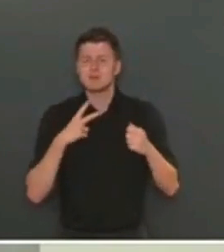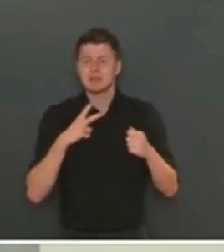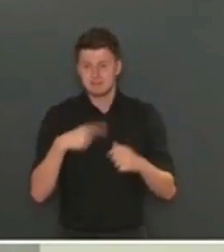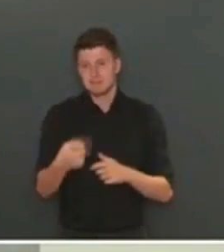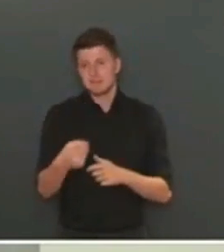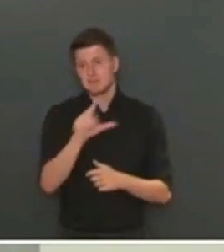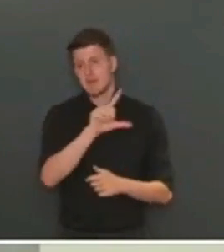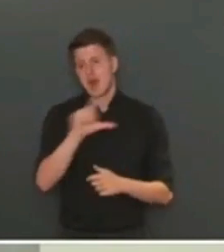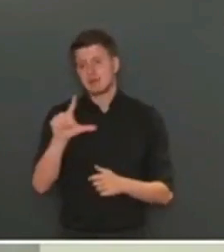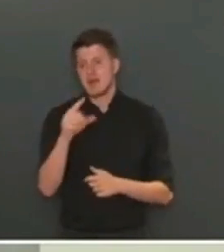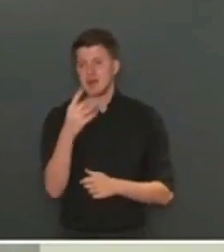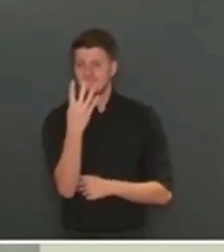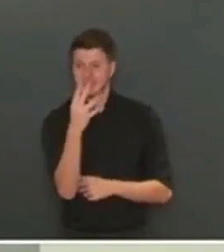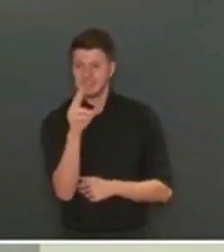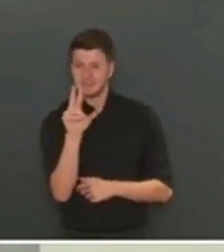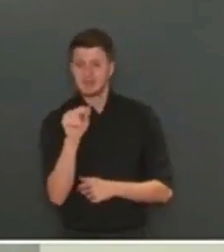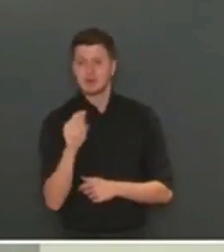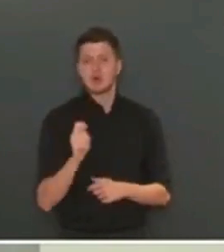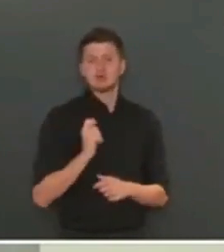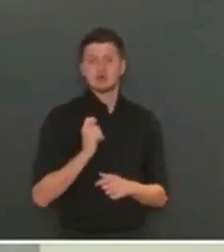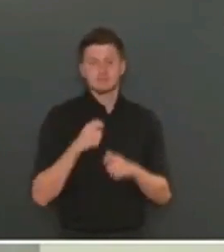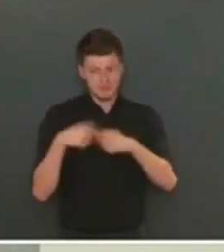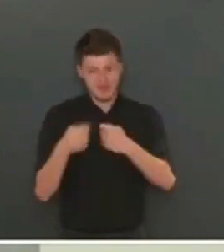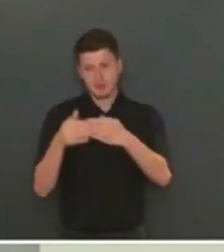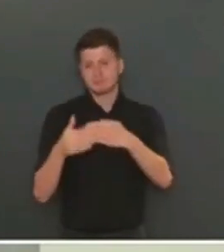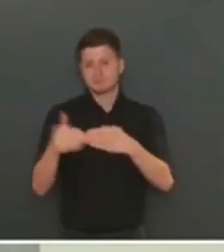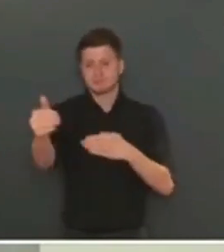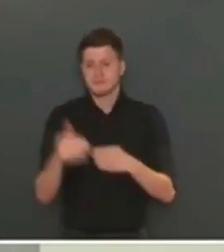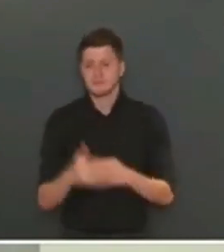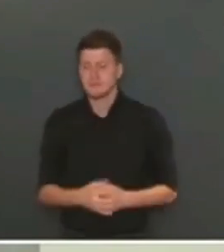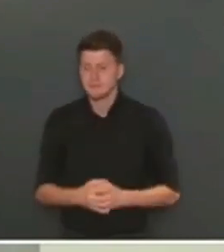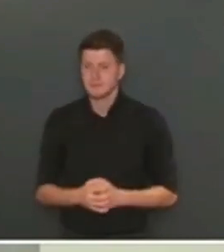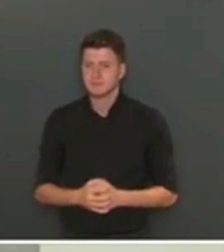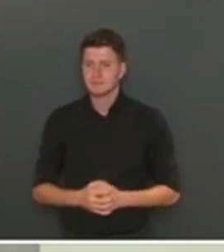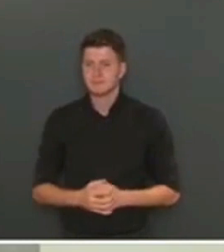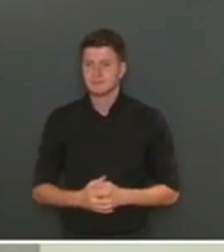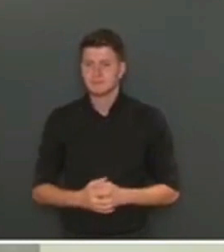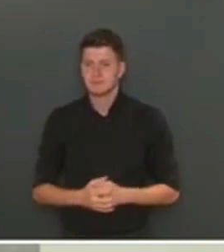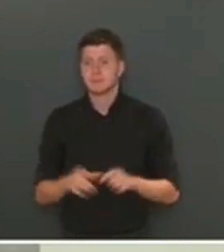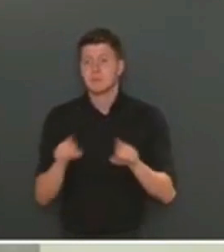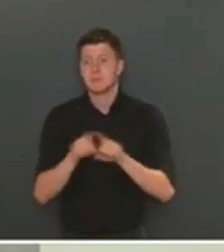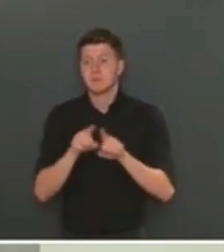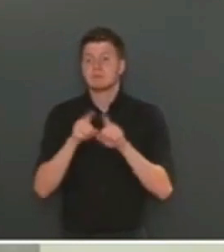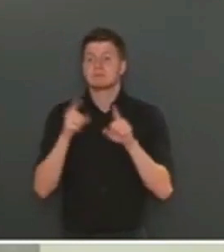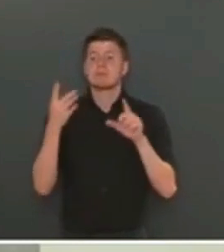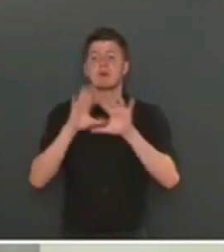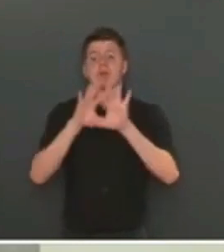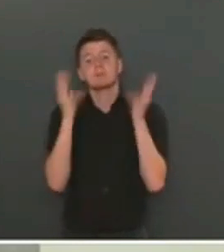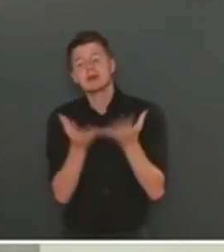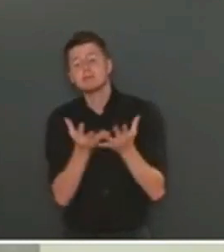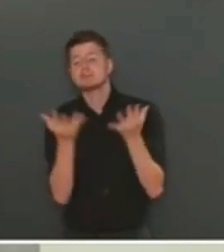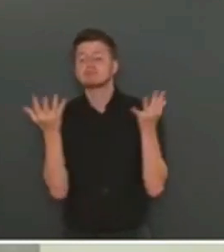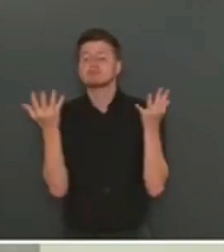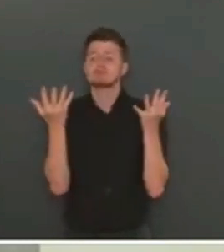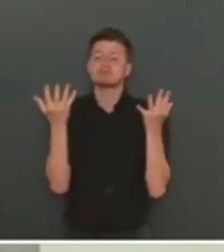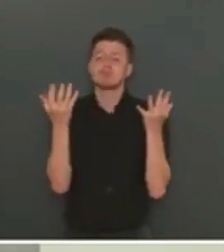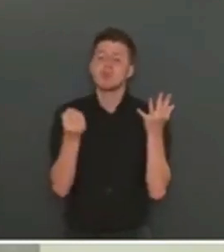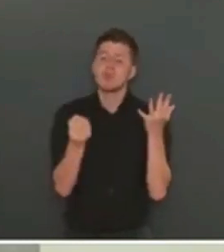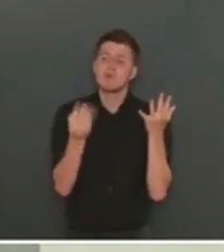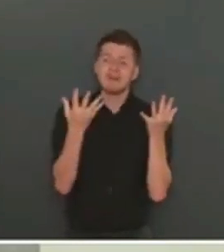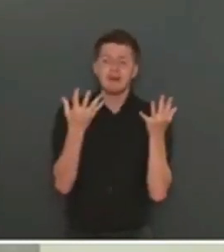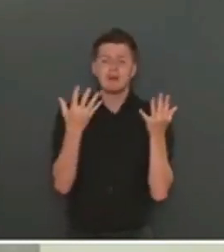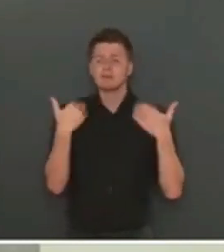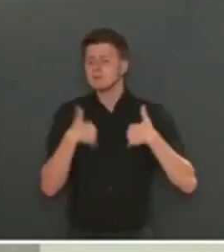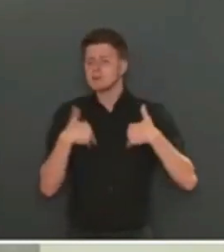à partir du lundi 24 août. D'une manière plus générale, le nombre